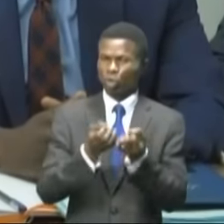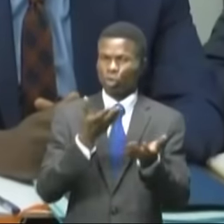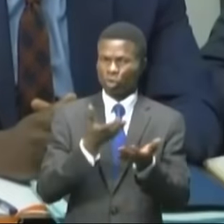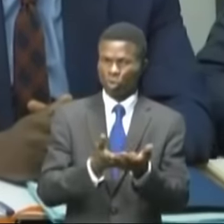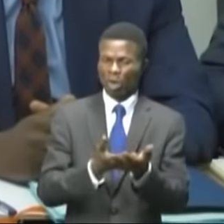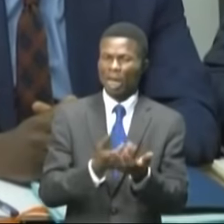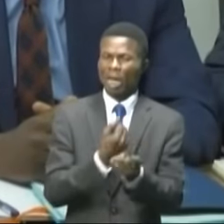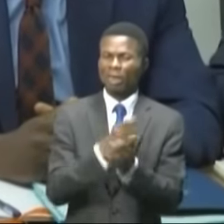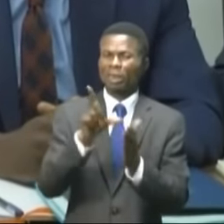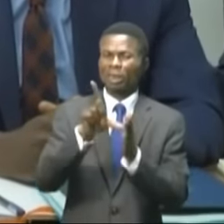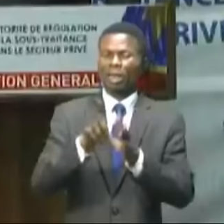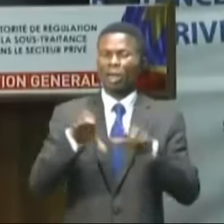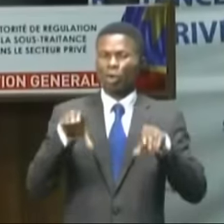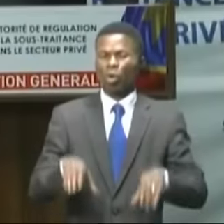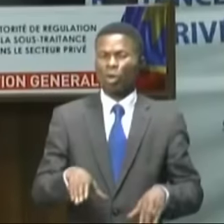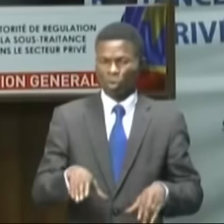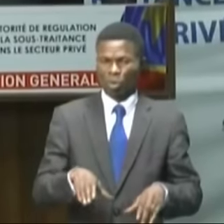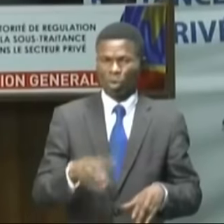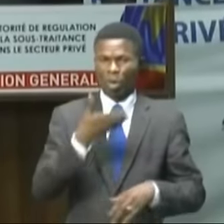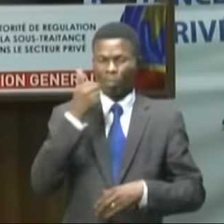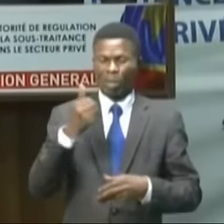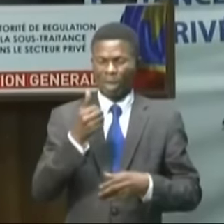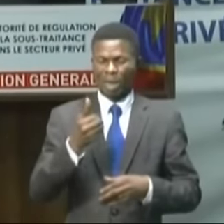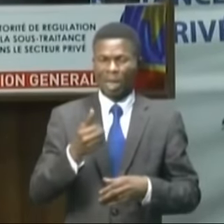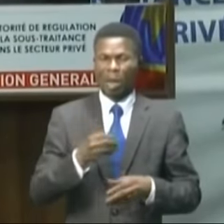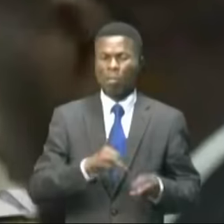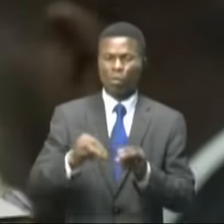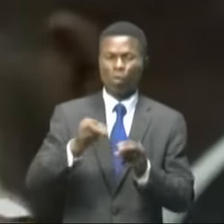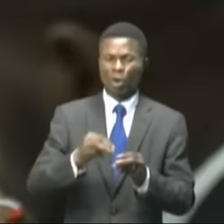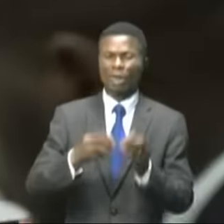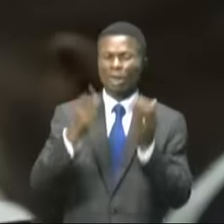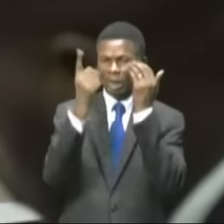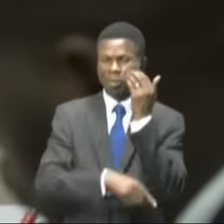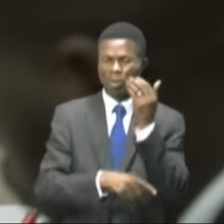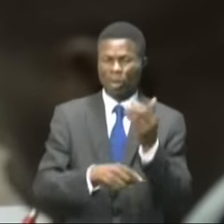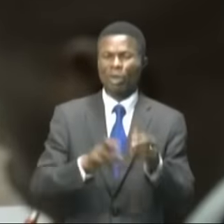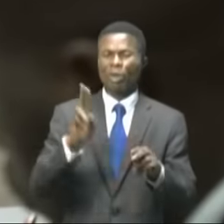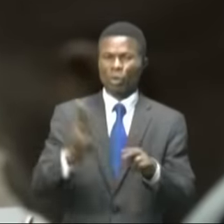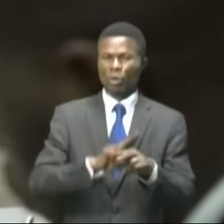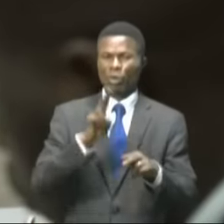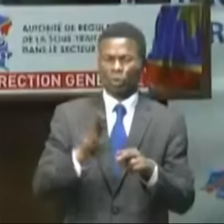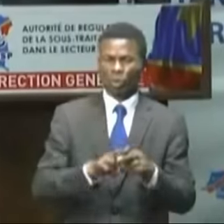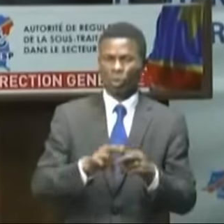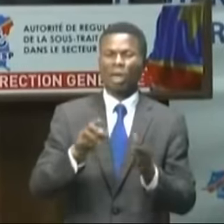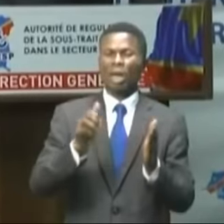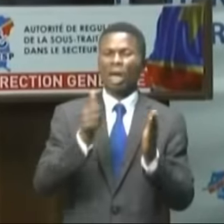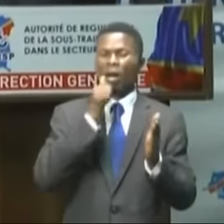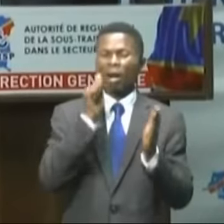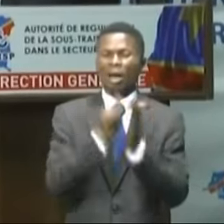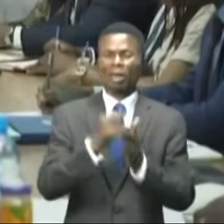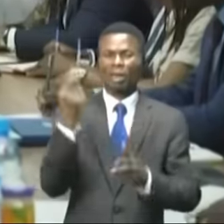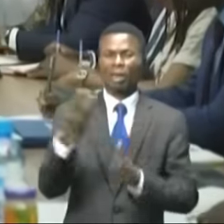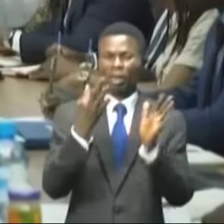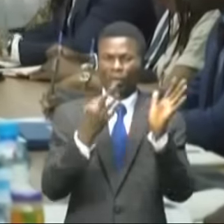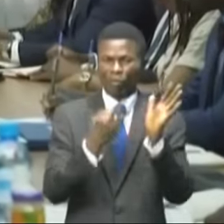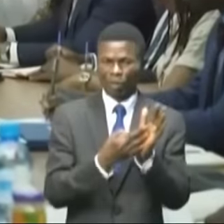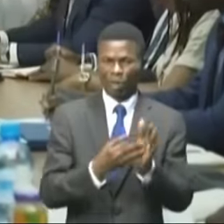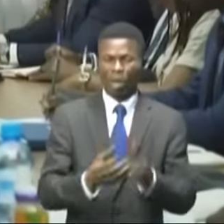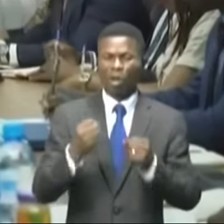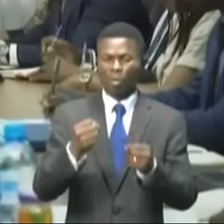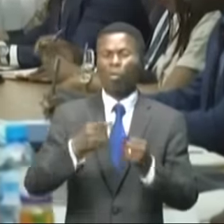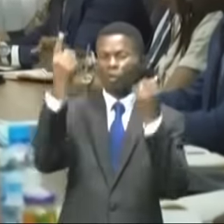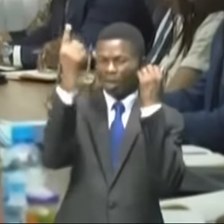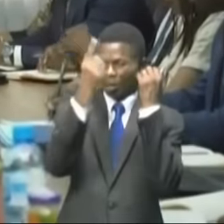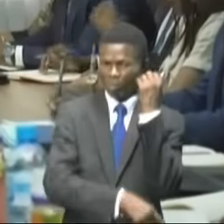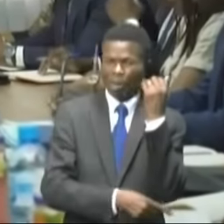pouvoir être en ordre. Et la meilleure façon de les contraindre, nous allons appliquer l'article 28 qui nous donne le pouvoir de